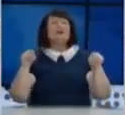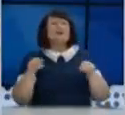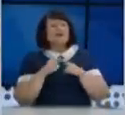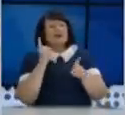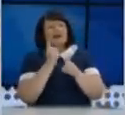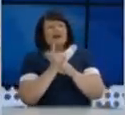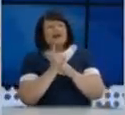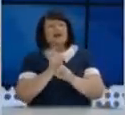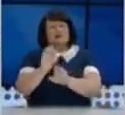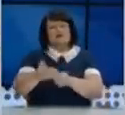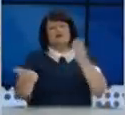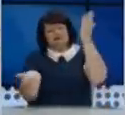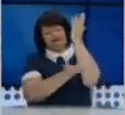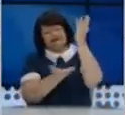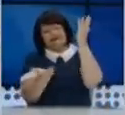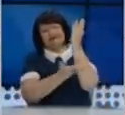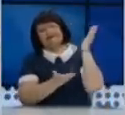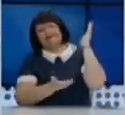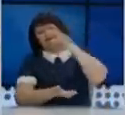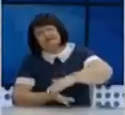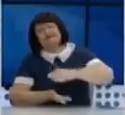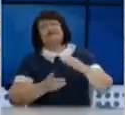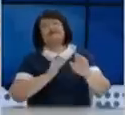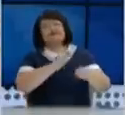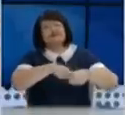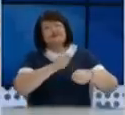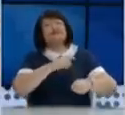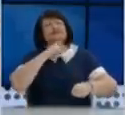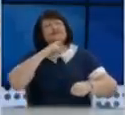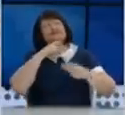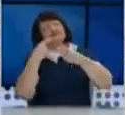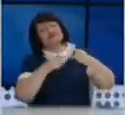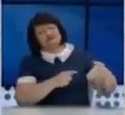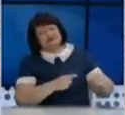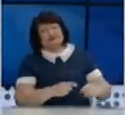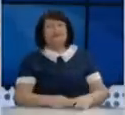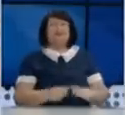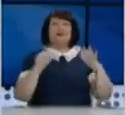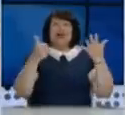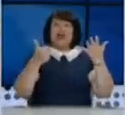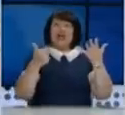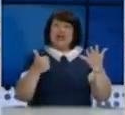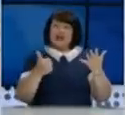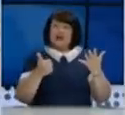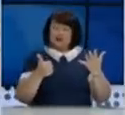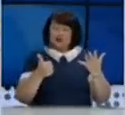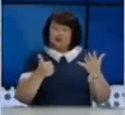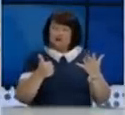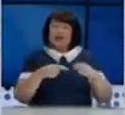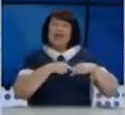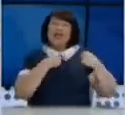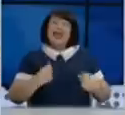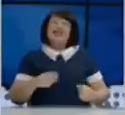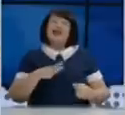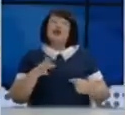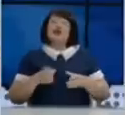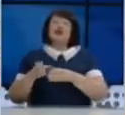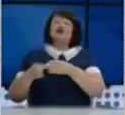μια αποαρχαιωμένη μέθοδο. Έκτον, ουσιαστική αξιοποίηση της πληθώρας των διαθέσιμων εθελοντικών